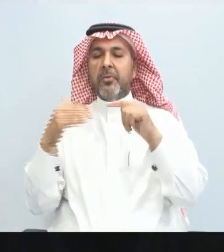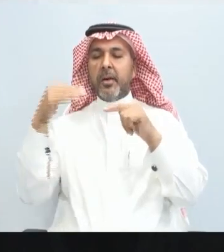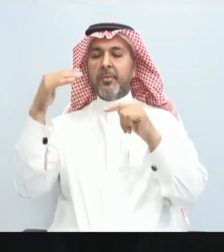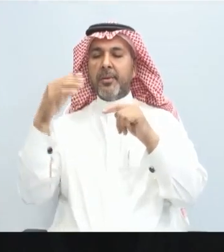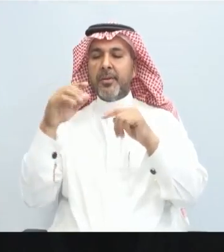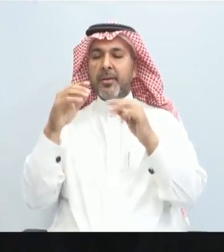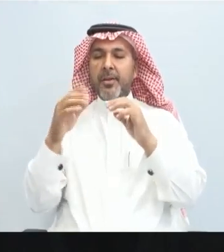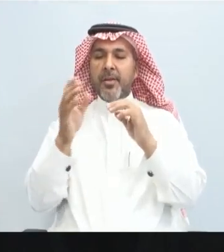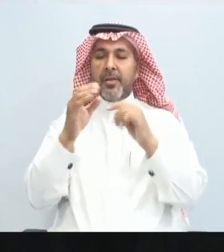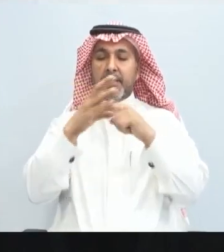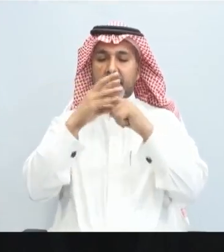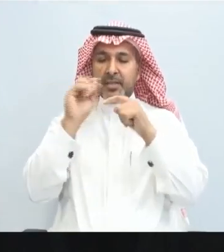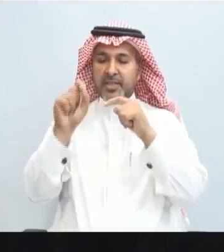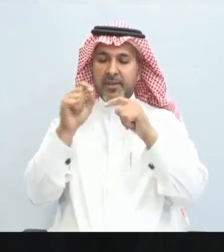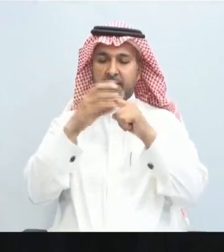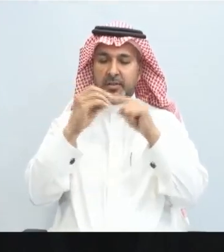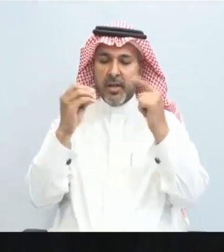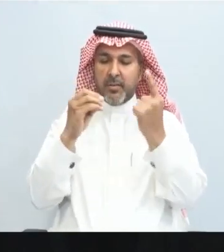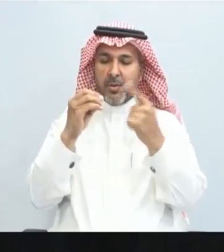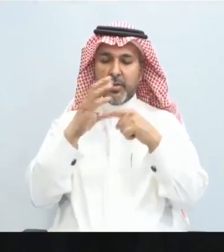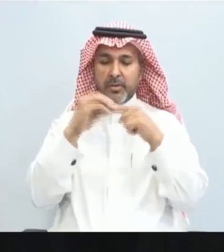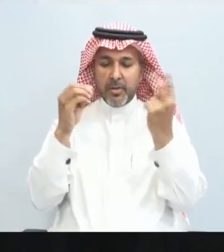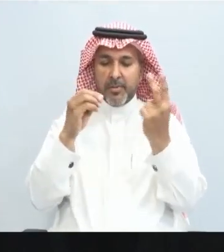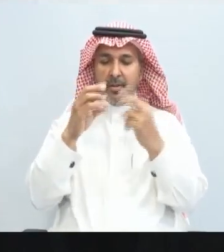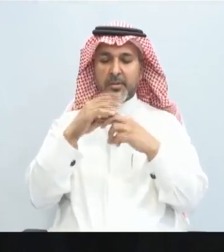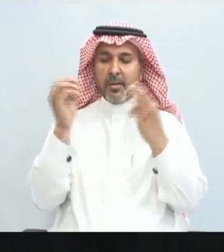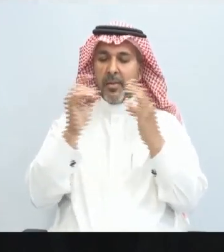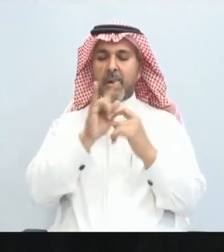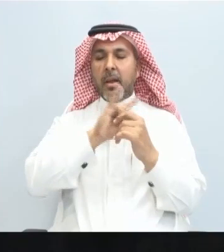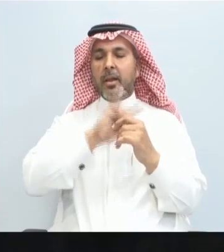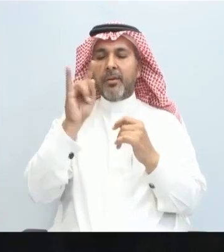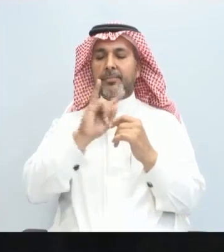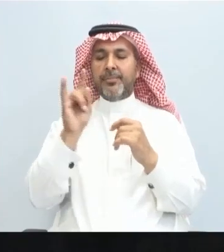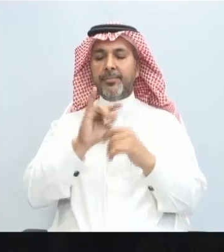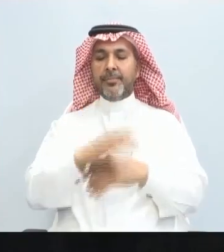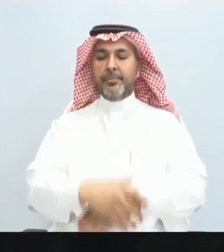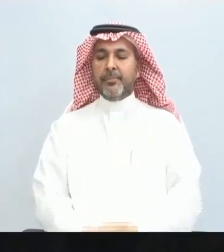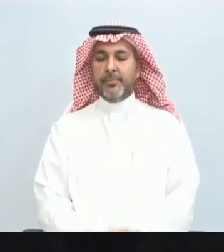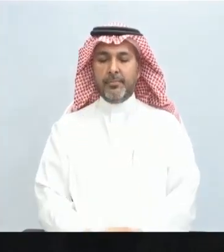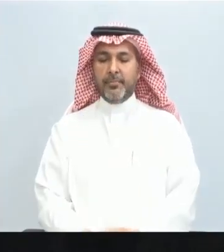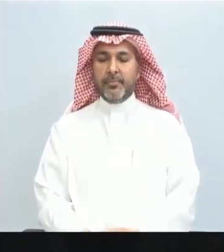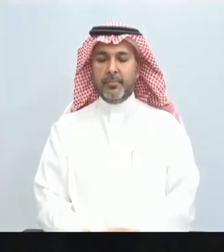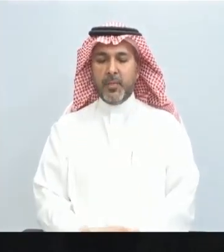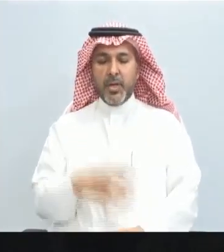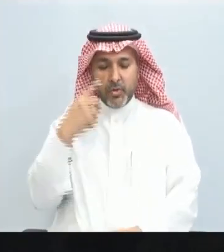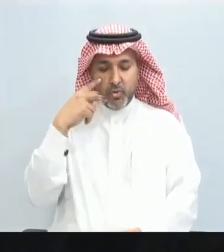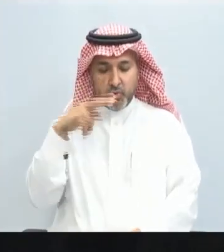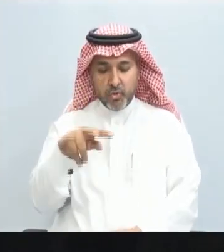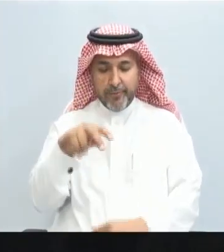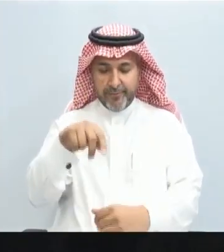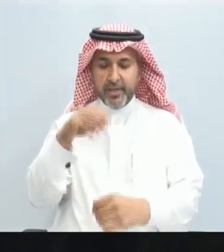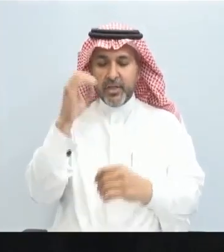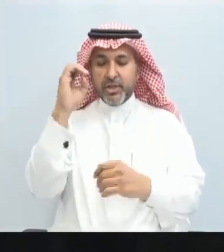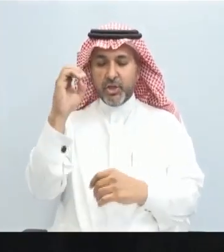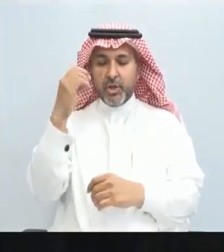هذه هي الاضافه اللي ذكرت لكم في بدايه الدرس ان لازم ننتبه لها بعض الطلاب يتحمس لقى حلين يقول اذا يوجد حلين لهذه المعادله صحيح